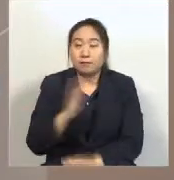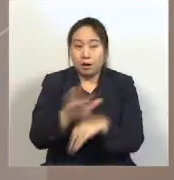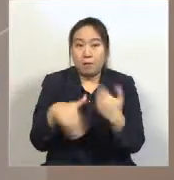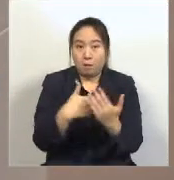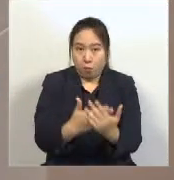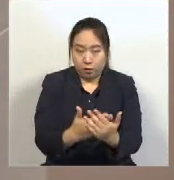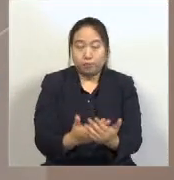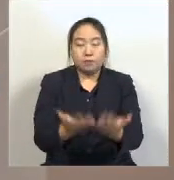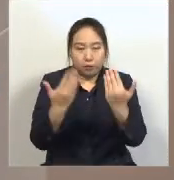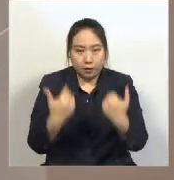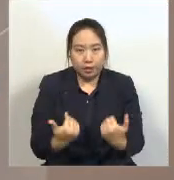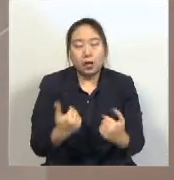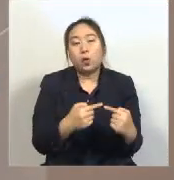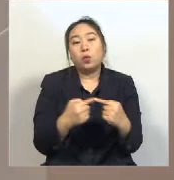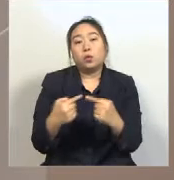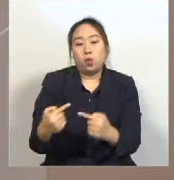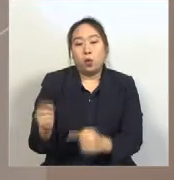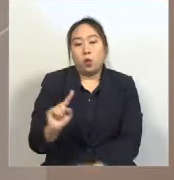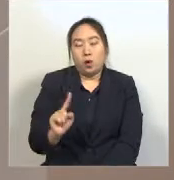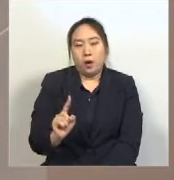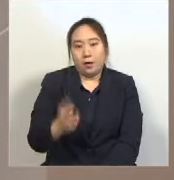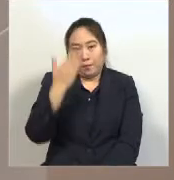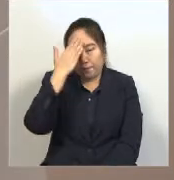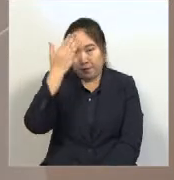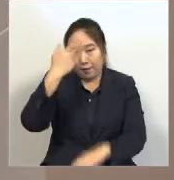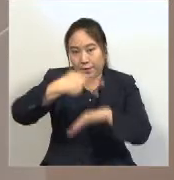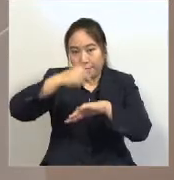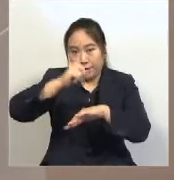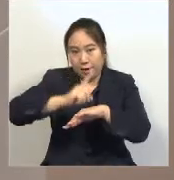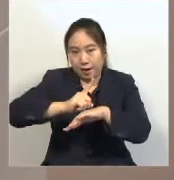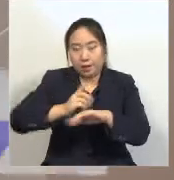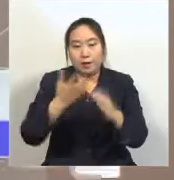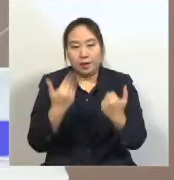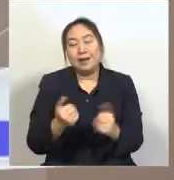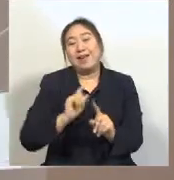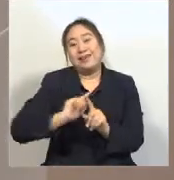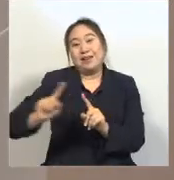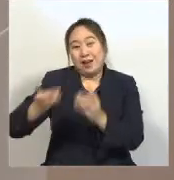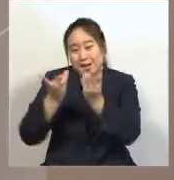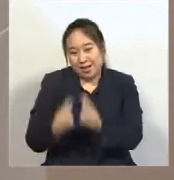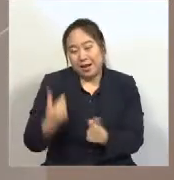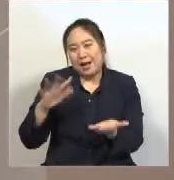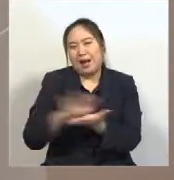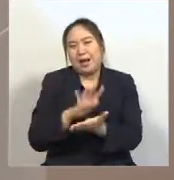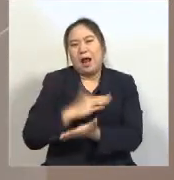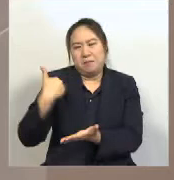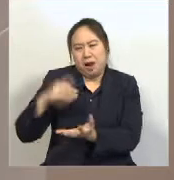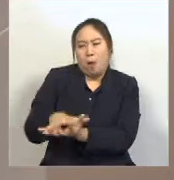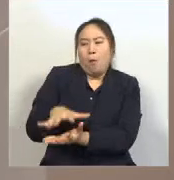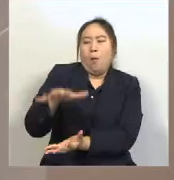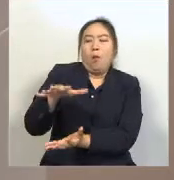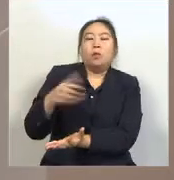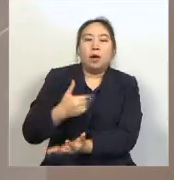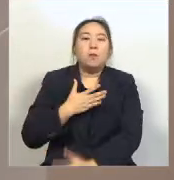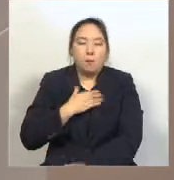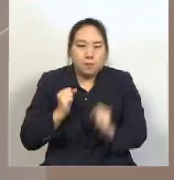ต่อไปก็เป็นเรื่องของกราบเรียนท่านประธานสภาที่เคารพครับและรายอื่นๆผมมีเอกสารทั้งหมดนะครับเยอะกว่านี้แต่ผมรีบพูดให้มัน